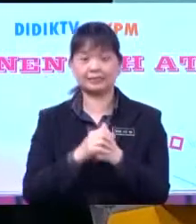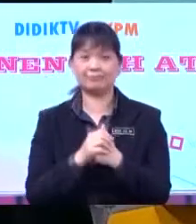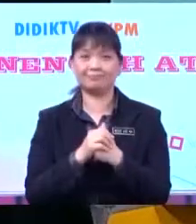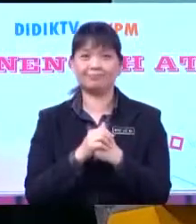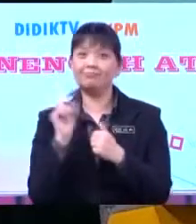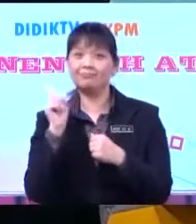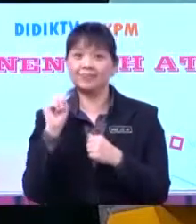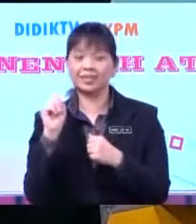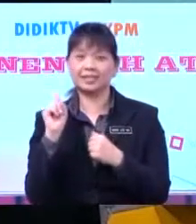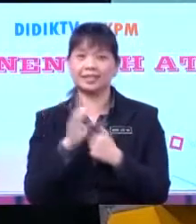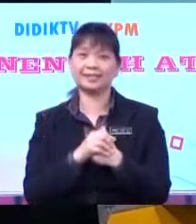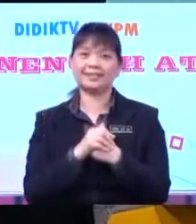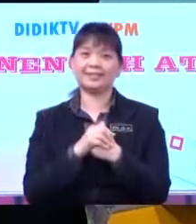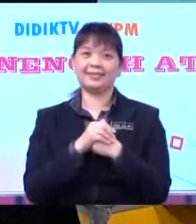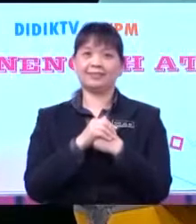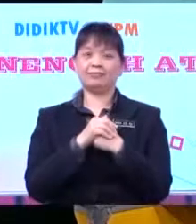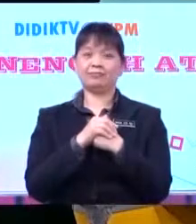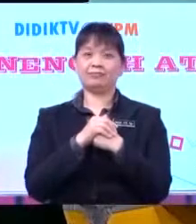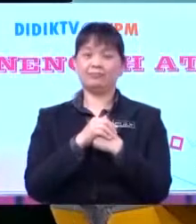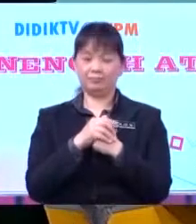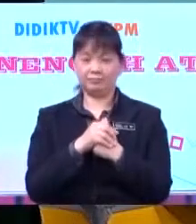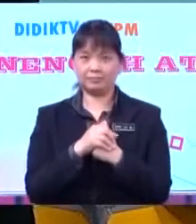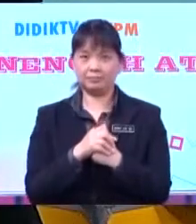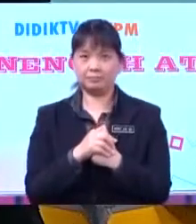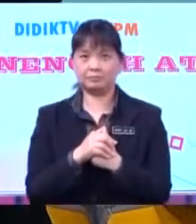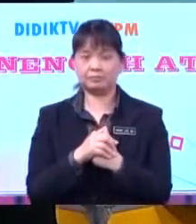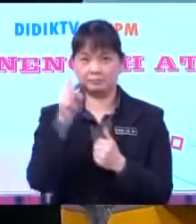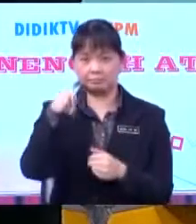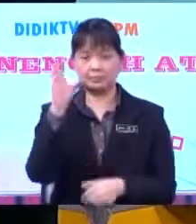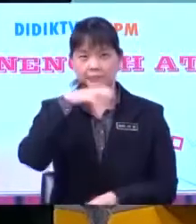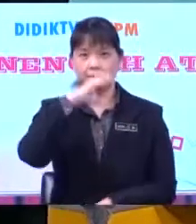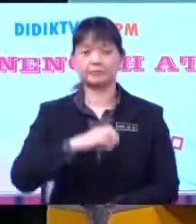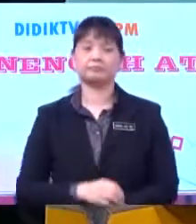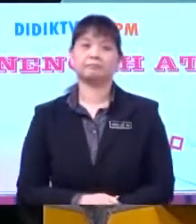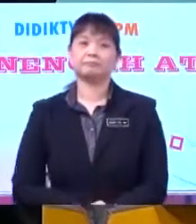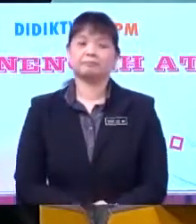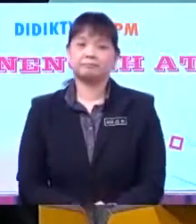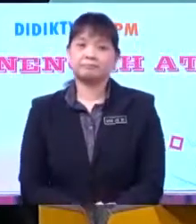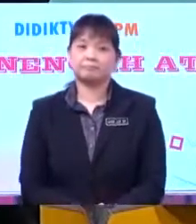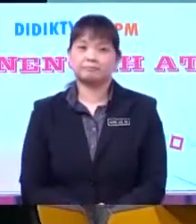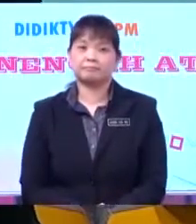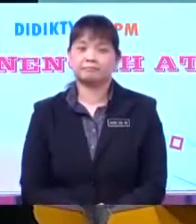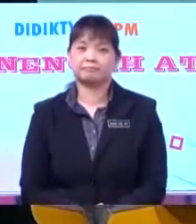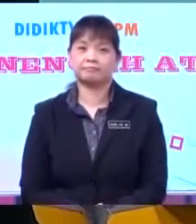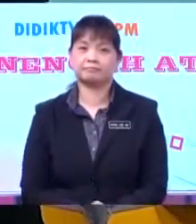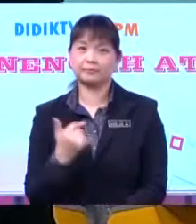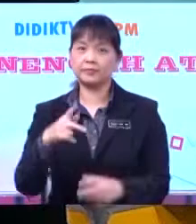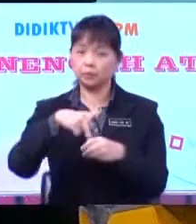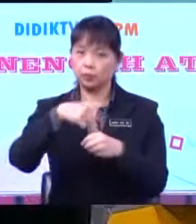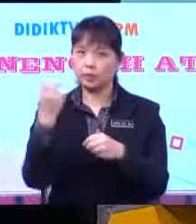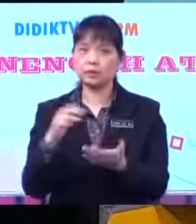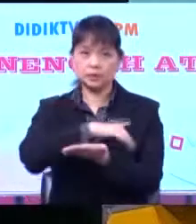temanya rap warna cari-cari Oke so langkah pertama keluarkan maklumat